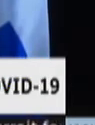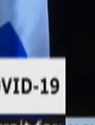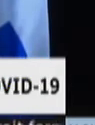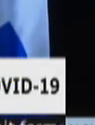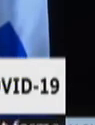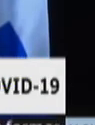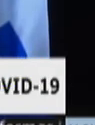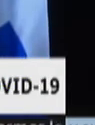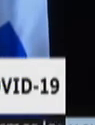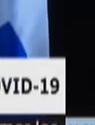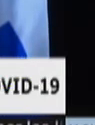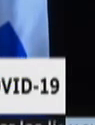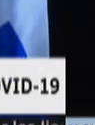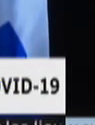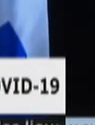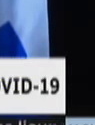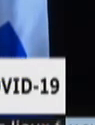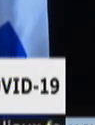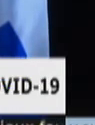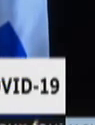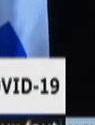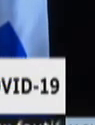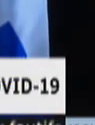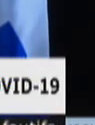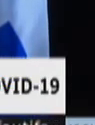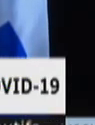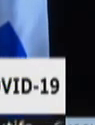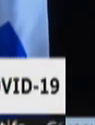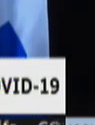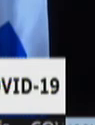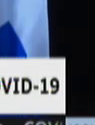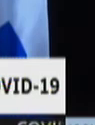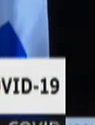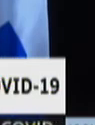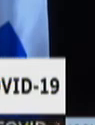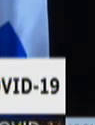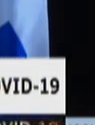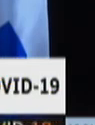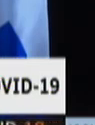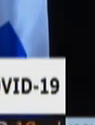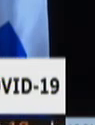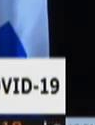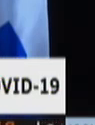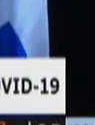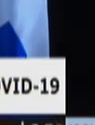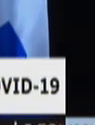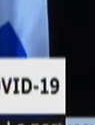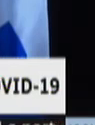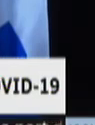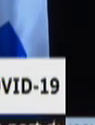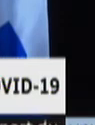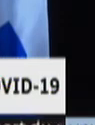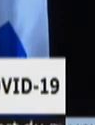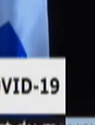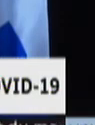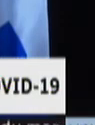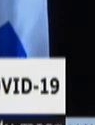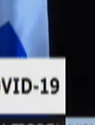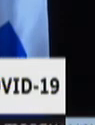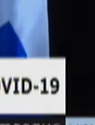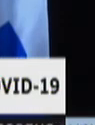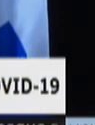propriétaires. Avec la sécurité publique, de voir ce que nous pouvons faire pour que si des amendes peuvent être données aux